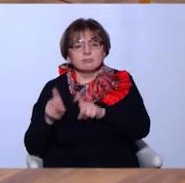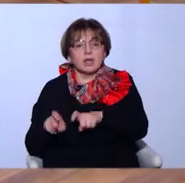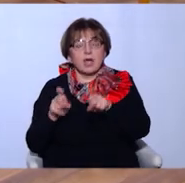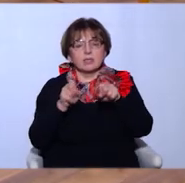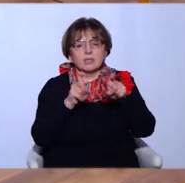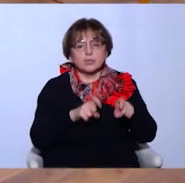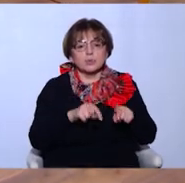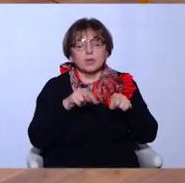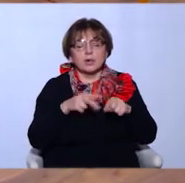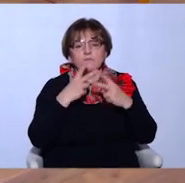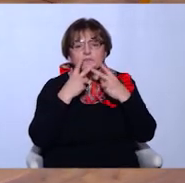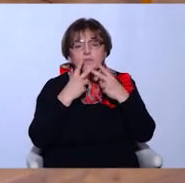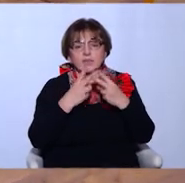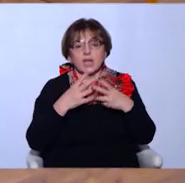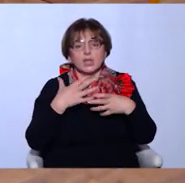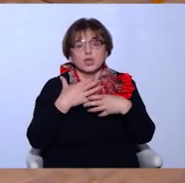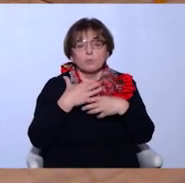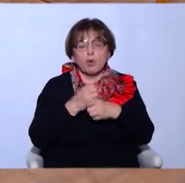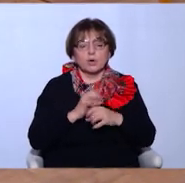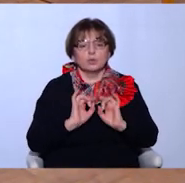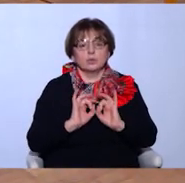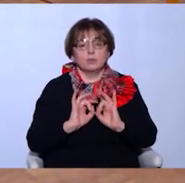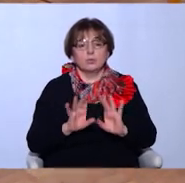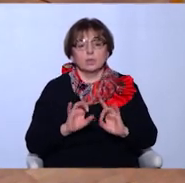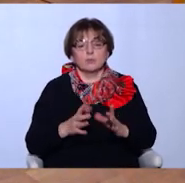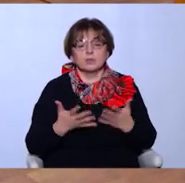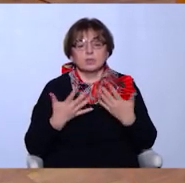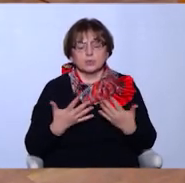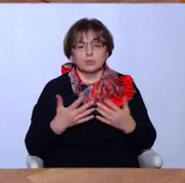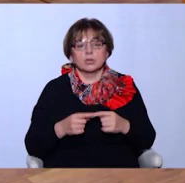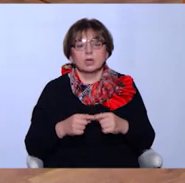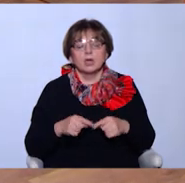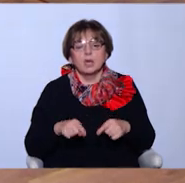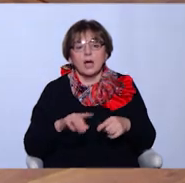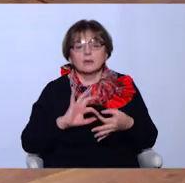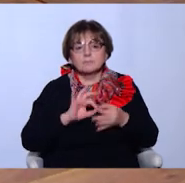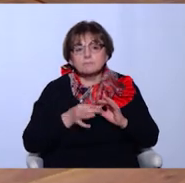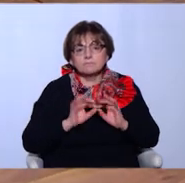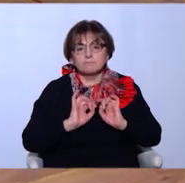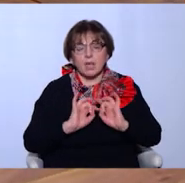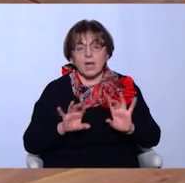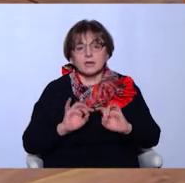აღწერს თქვენ ნახავთ ჩვენ ახლა ცოტა მოკლედ უნდა განვიხილოთ სიუჟეტი. აღწერს როგორ